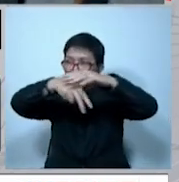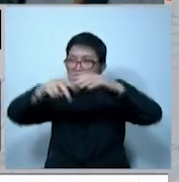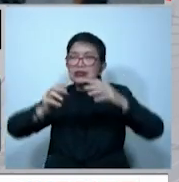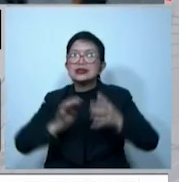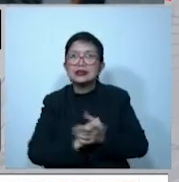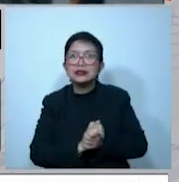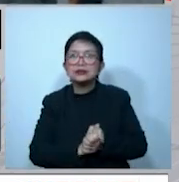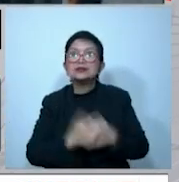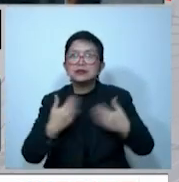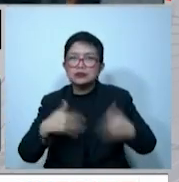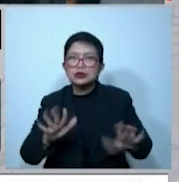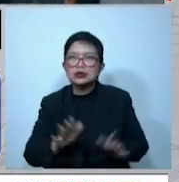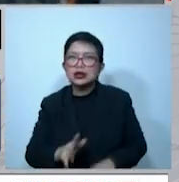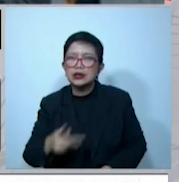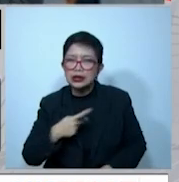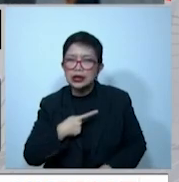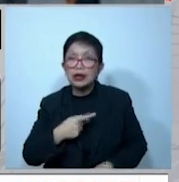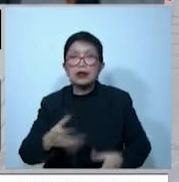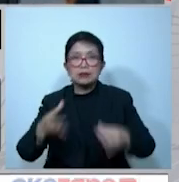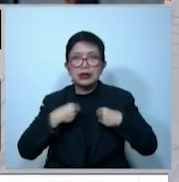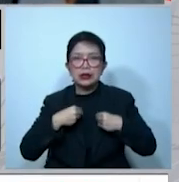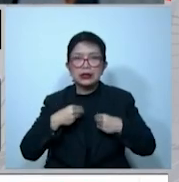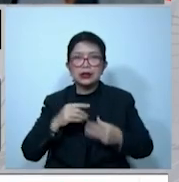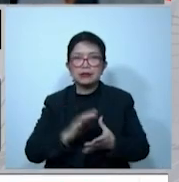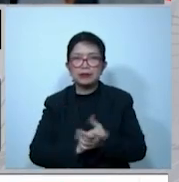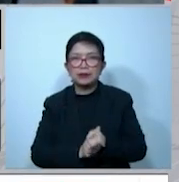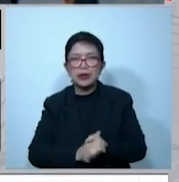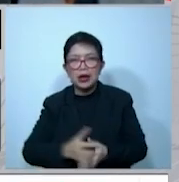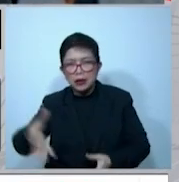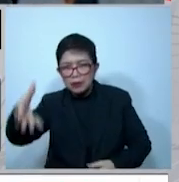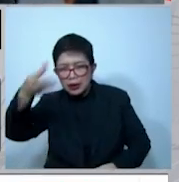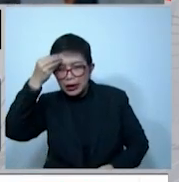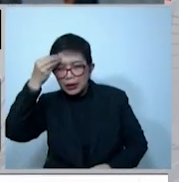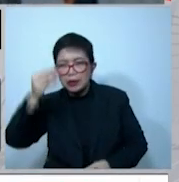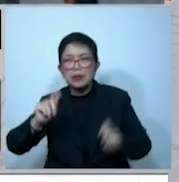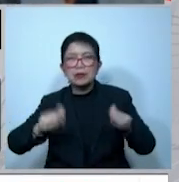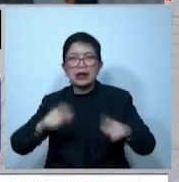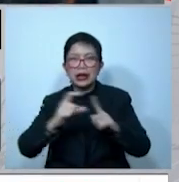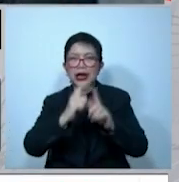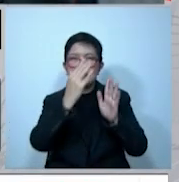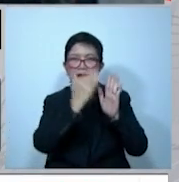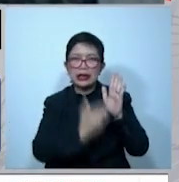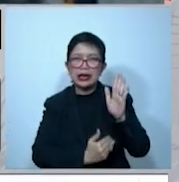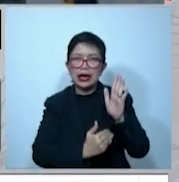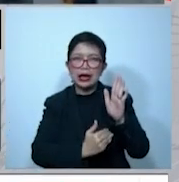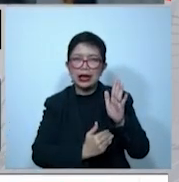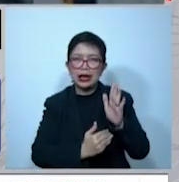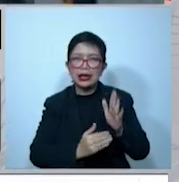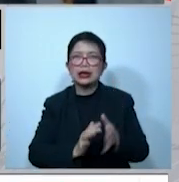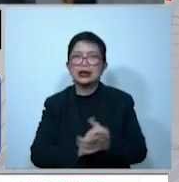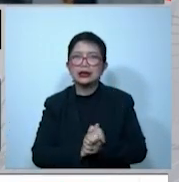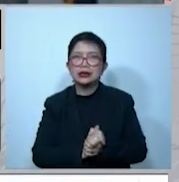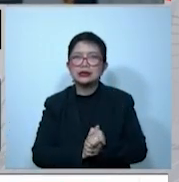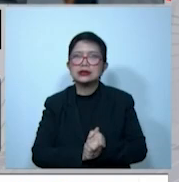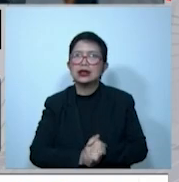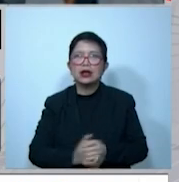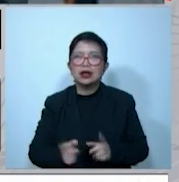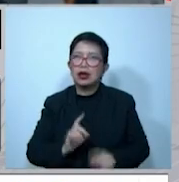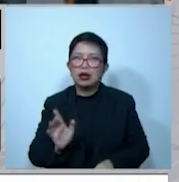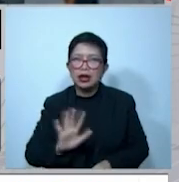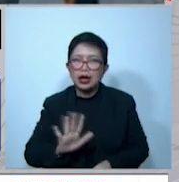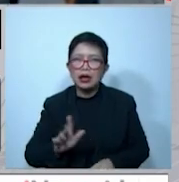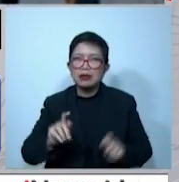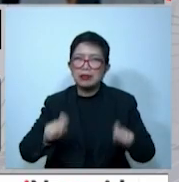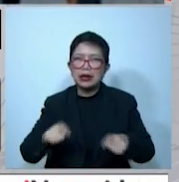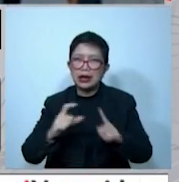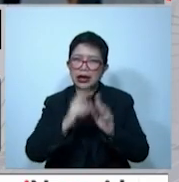inilah mengapa kita mengambil langkah itu pakai ilmu pengetahuan, pakai data, dan menggunakan saintis untuk terlibat. Kalau tidak pakai